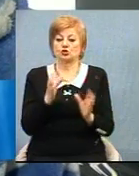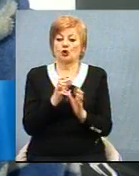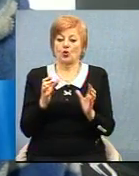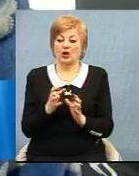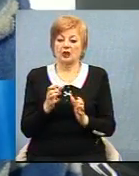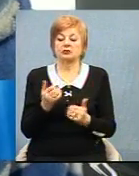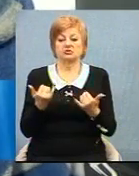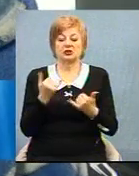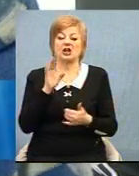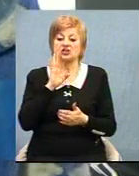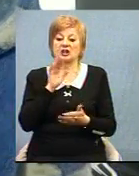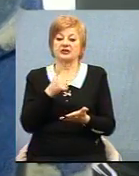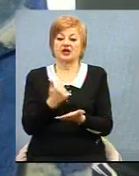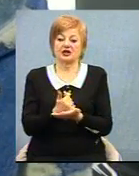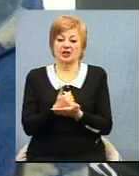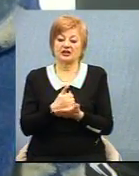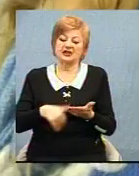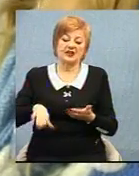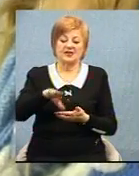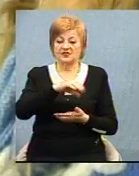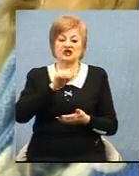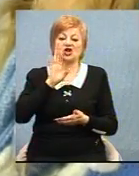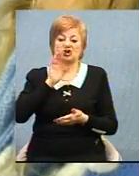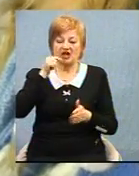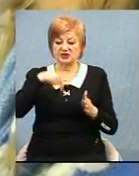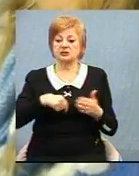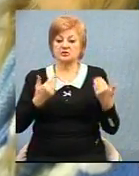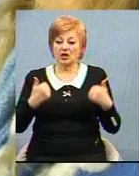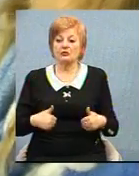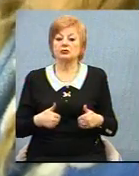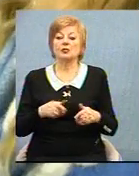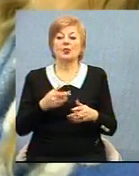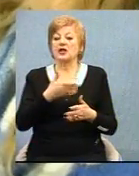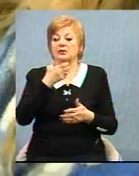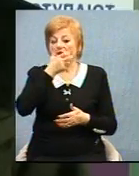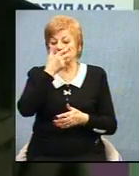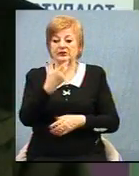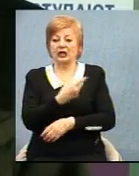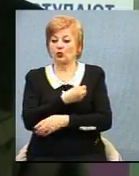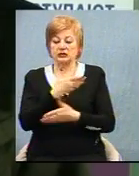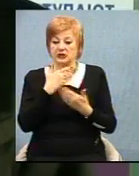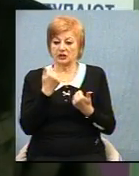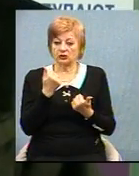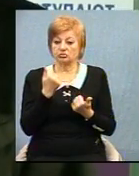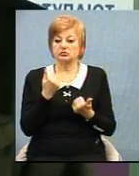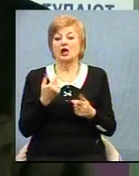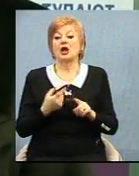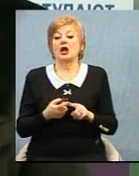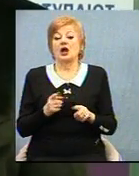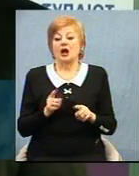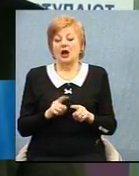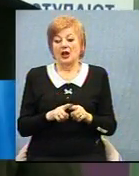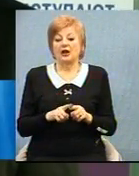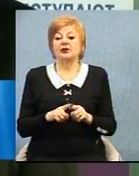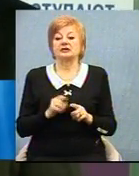зберігають, як для жінки, найголовніше, всі органи. І для мене ще найголовніше, що немає наркозу, наприклад. Симптоми матки – це